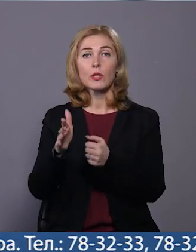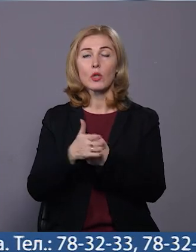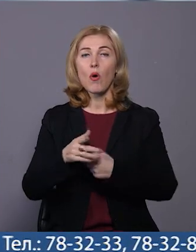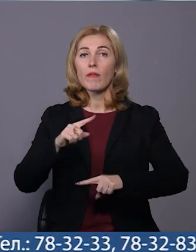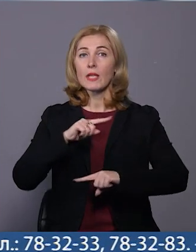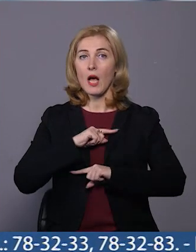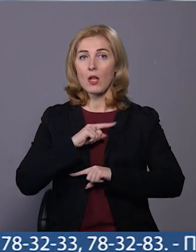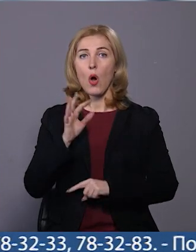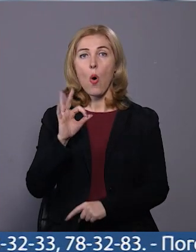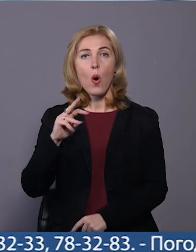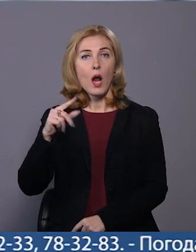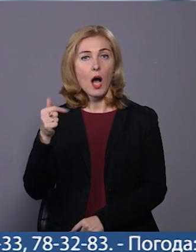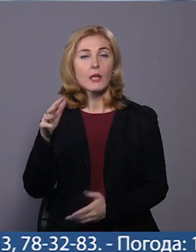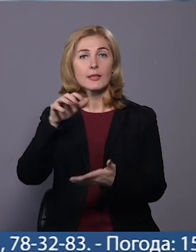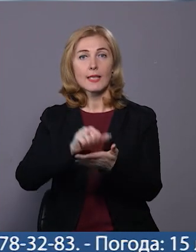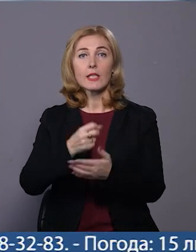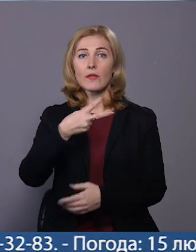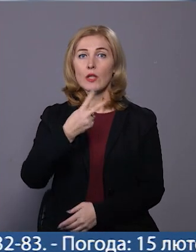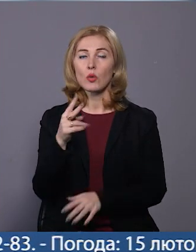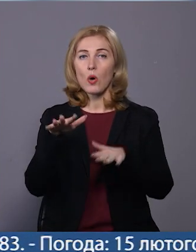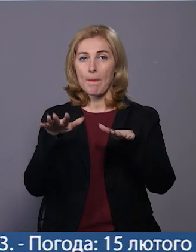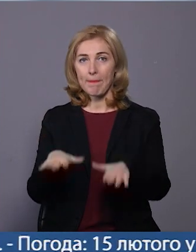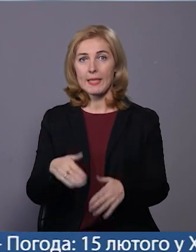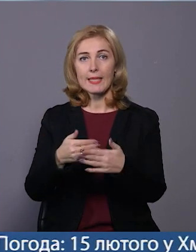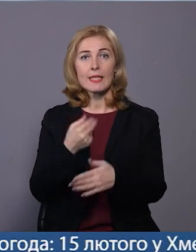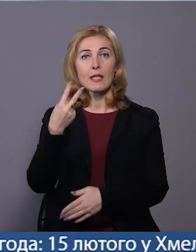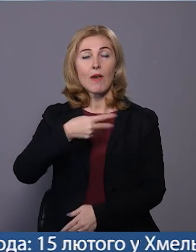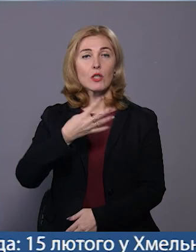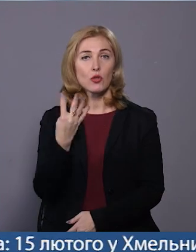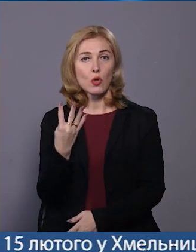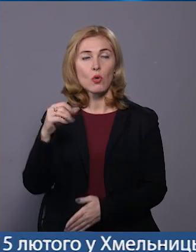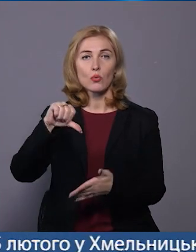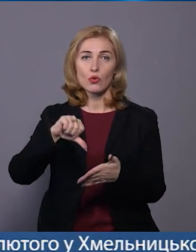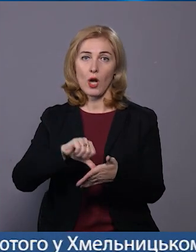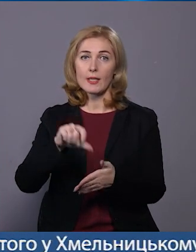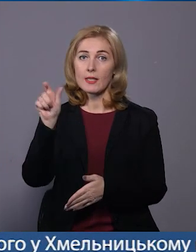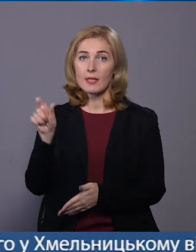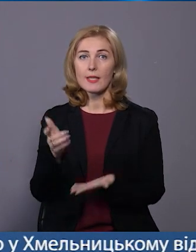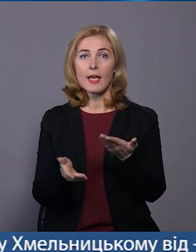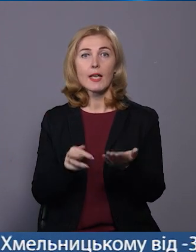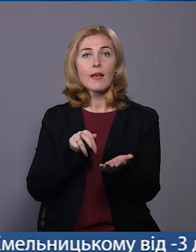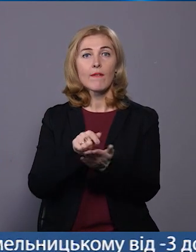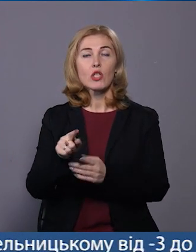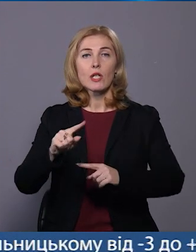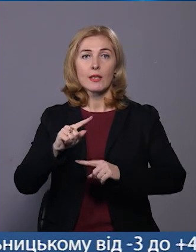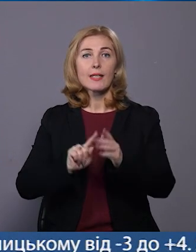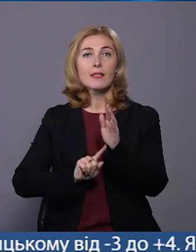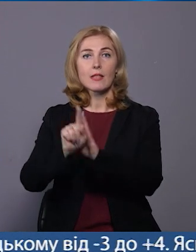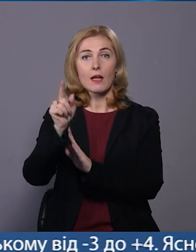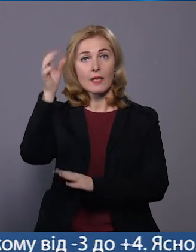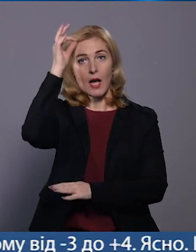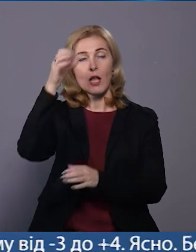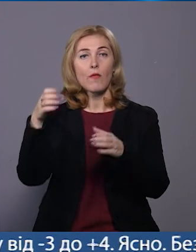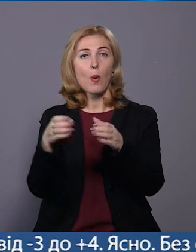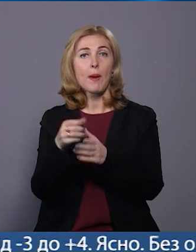фіналу. Ольга Полюк посіла 22-е місце із 24 учасниць, які вийшли на старт. Нагадаємо, в